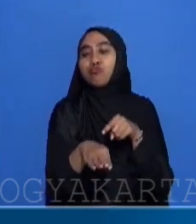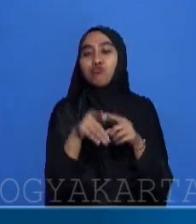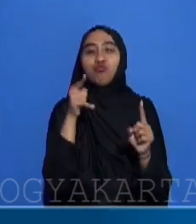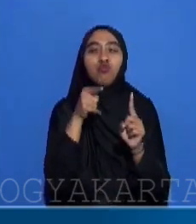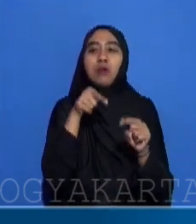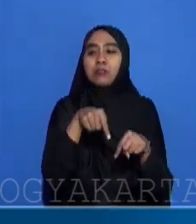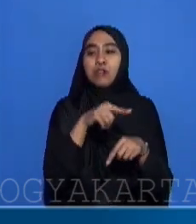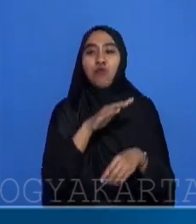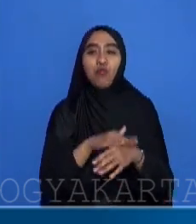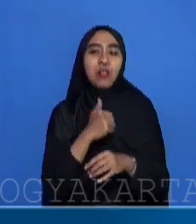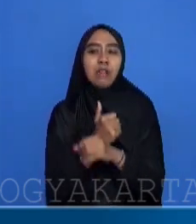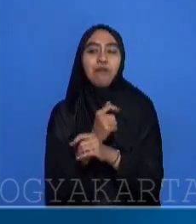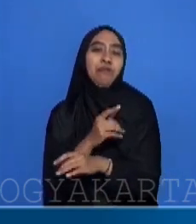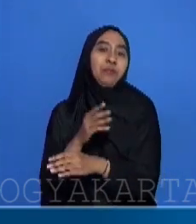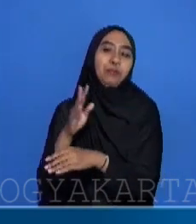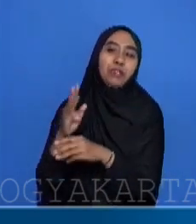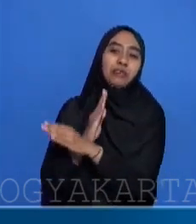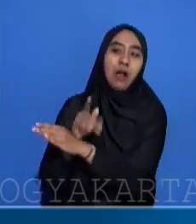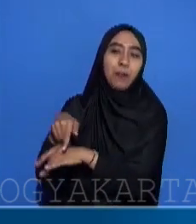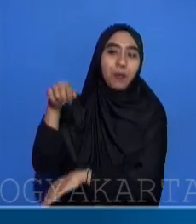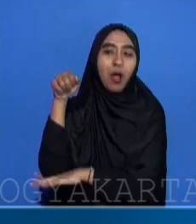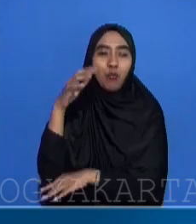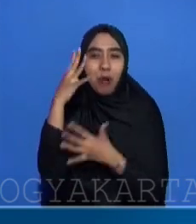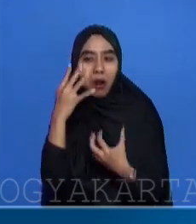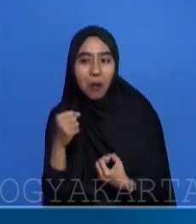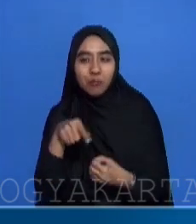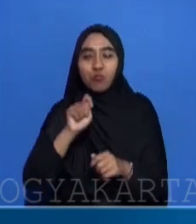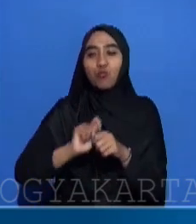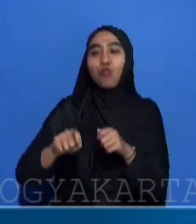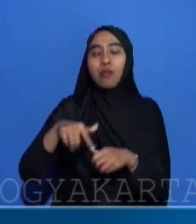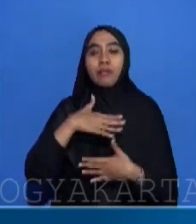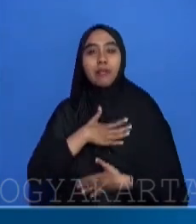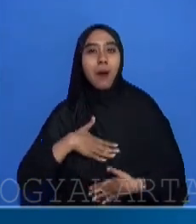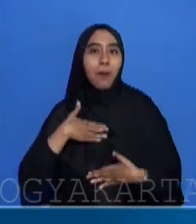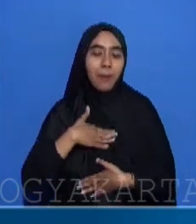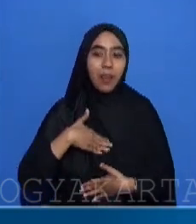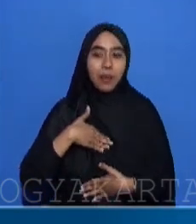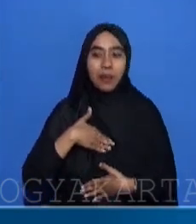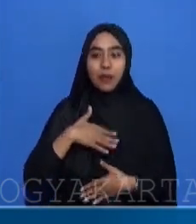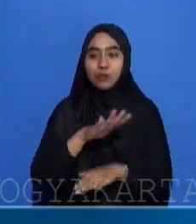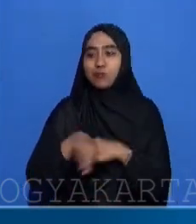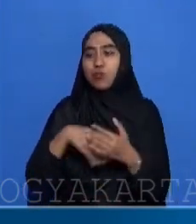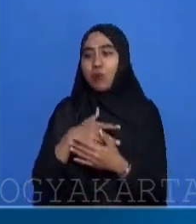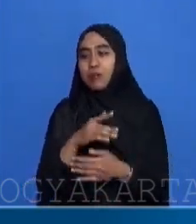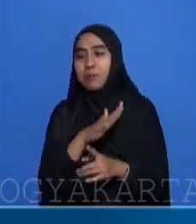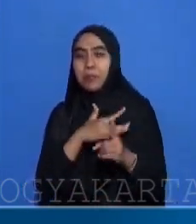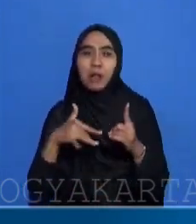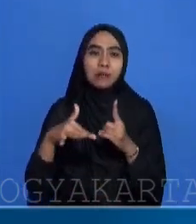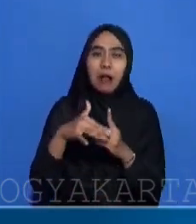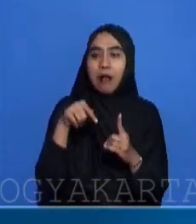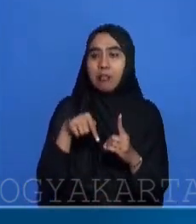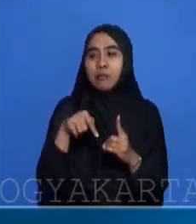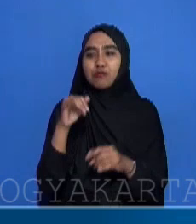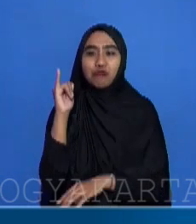dalam mencegah tindak kriminal. Adanya patroli ini dapat menciptakan rasa aman dan nyaman bagi seluruh masyarakat dan menjalankan ibadah puasa dengan